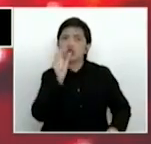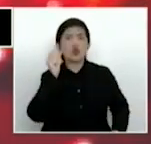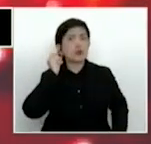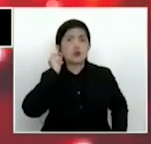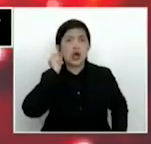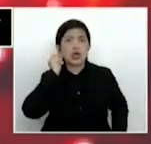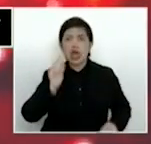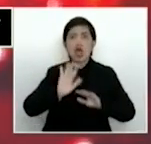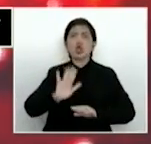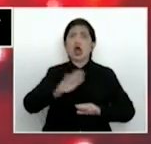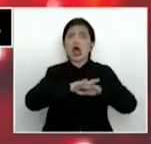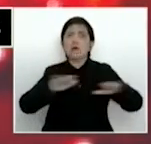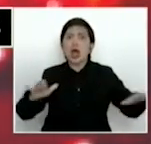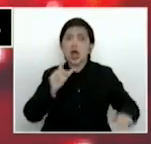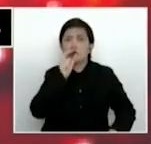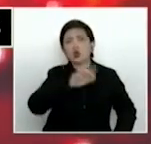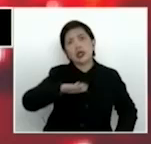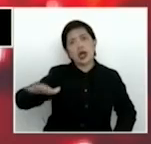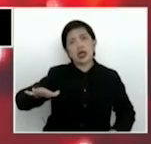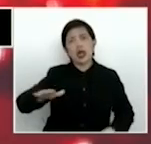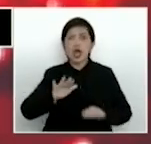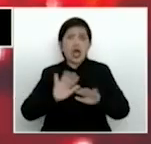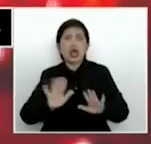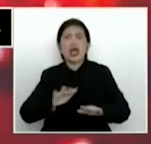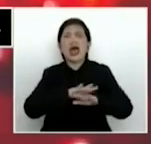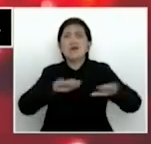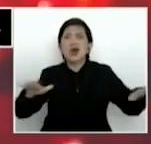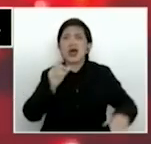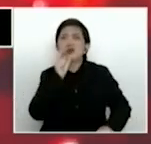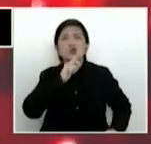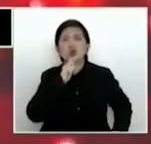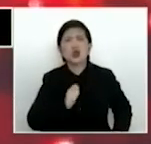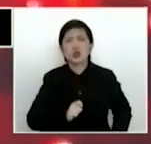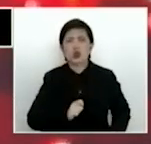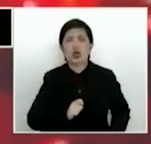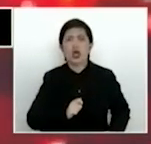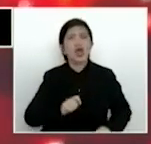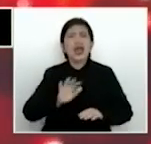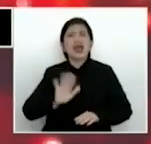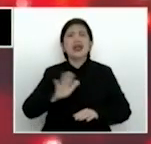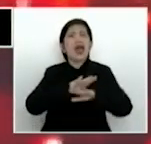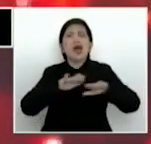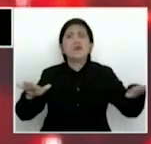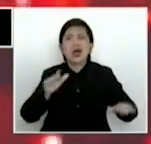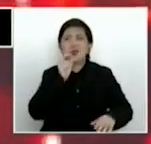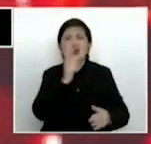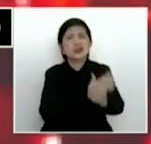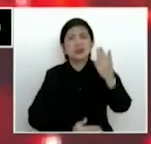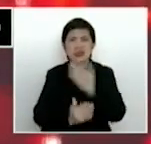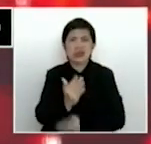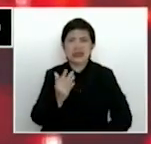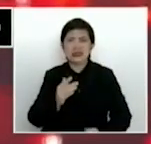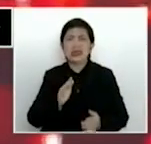aman anak-anak belum nyaman buat lansia tidak nyaman buat disabilitas kuncinya